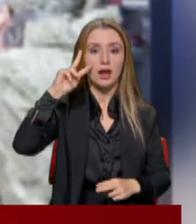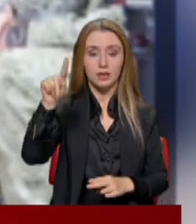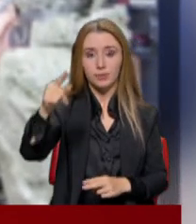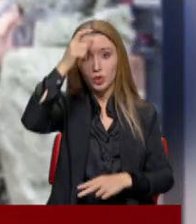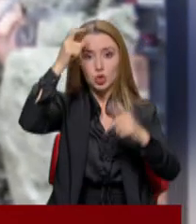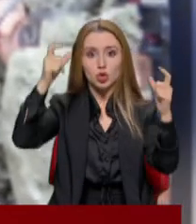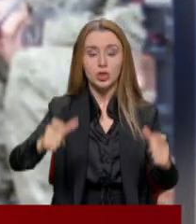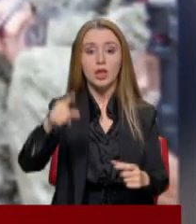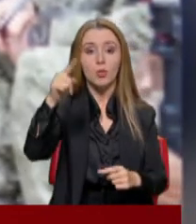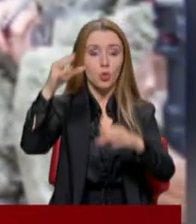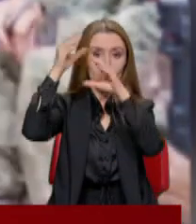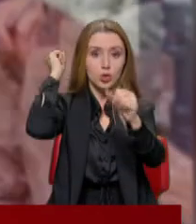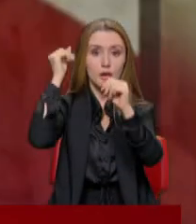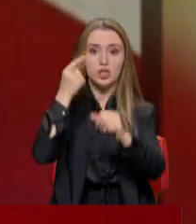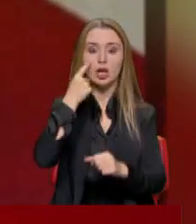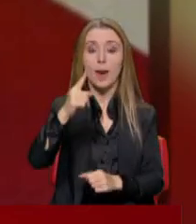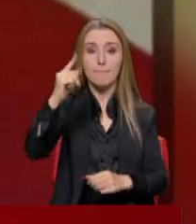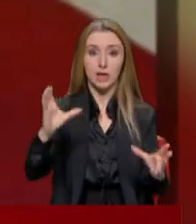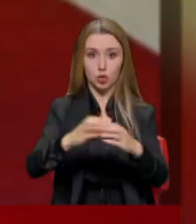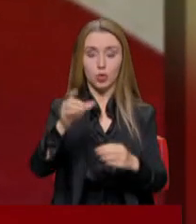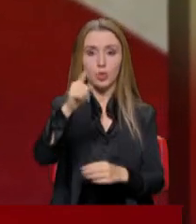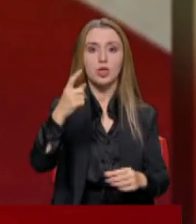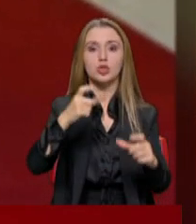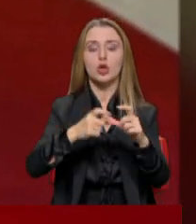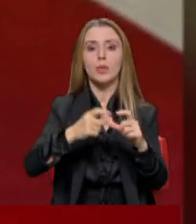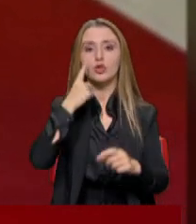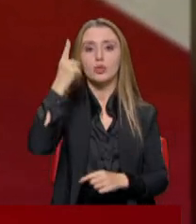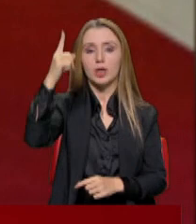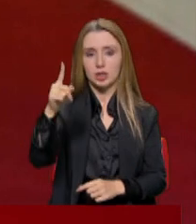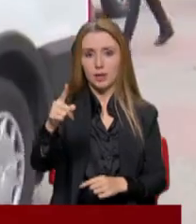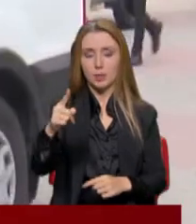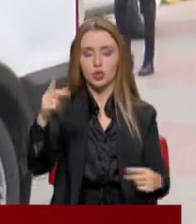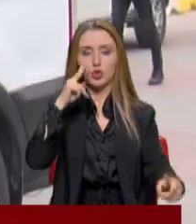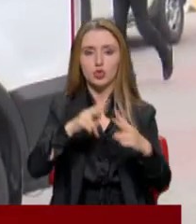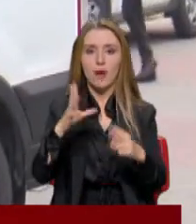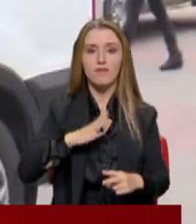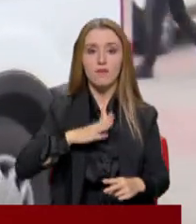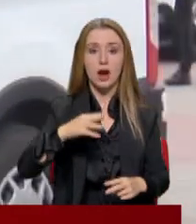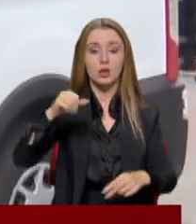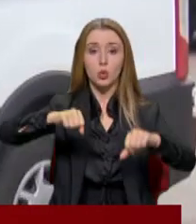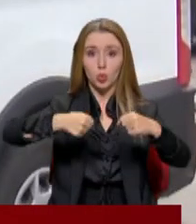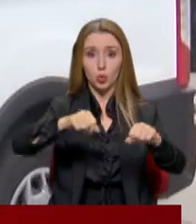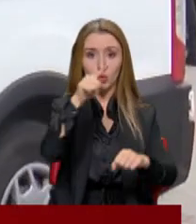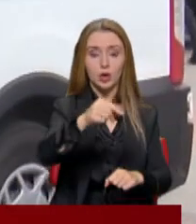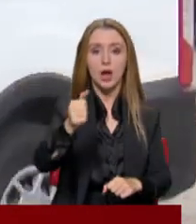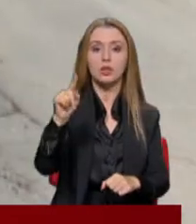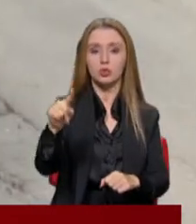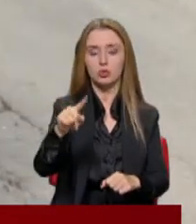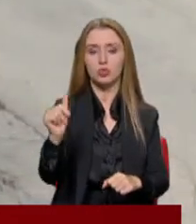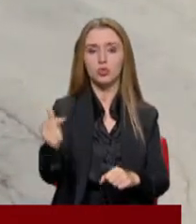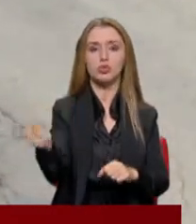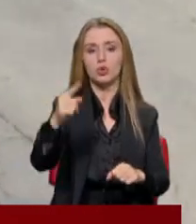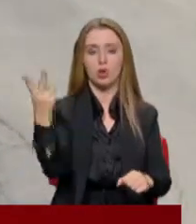Türkiye'nin Mogadişu büyükelçiliğinden bir heyetle Somali cumhurbaşkanının görüşmesinden kurye Yunus Emre Göçer'in 6 günlük yaşam